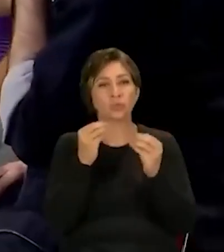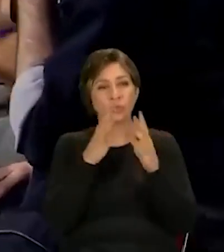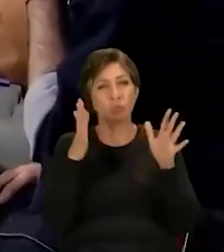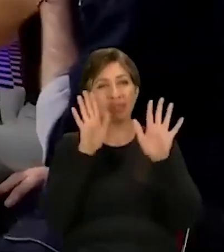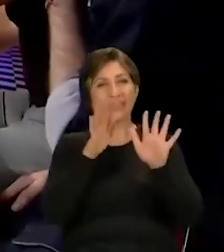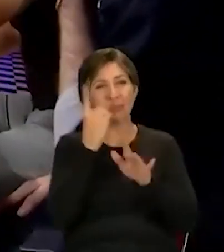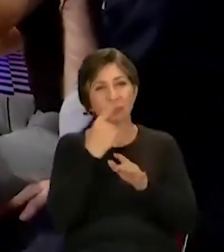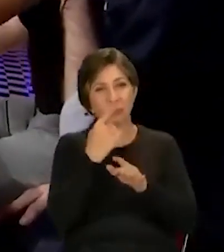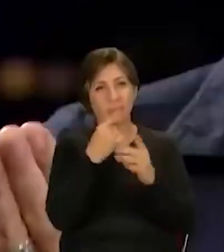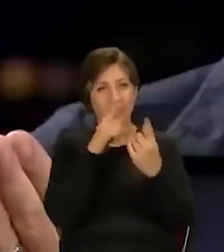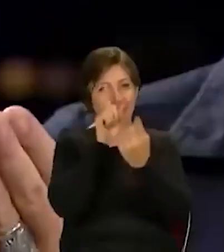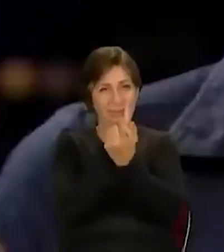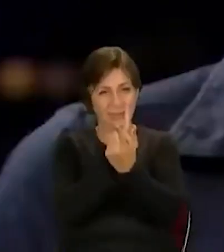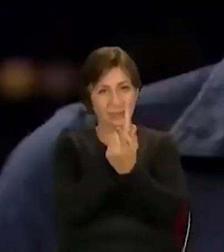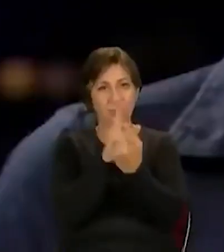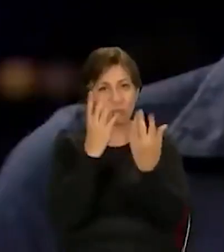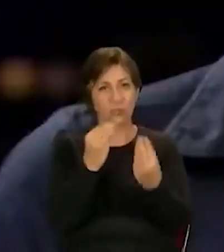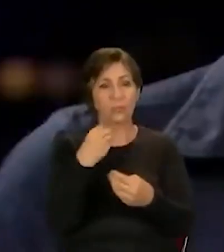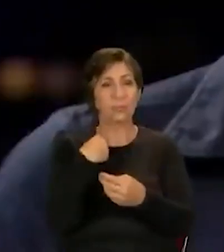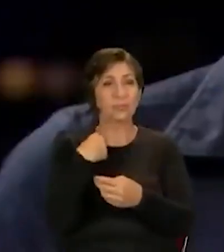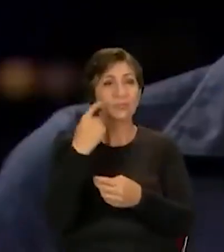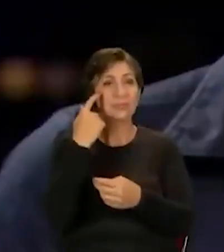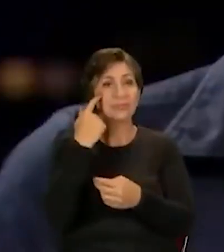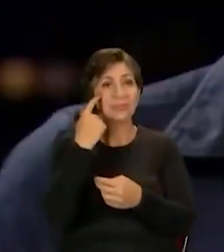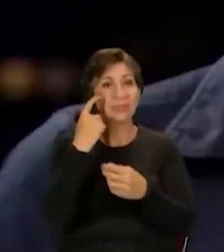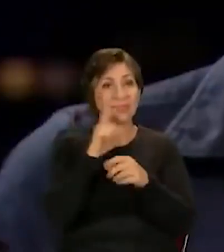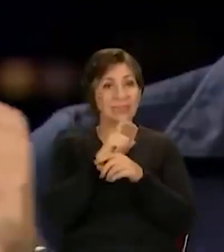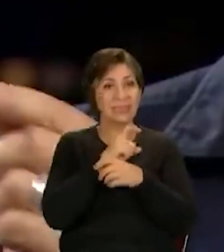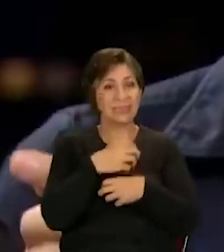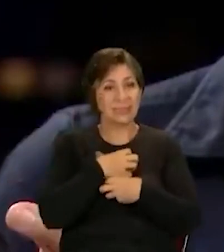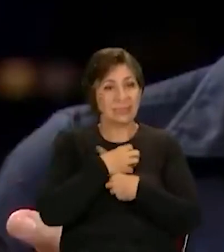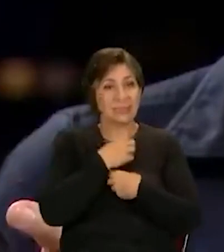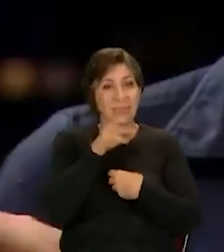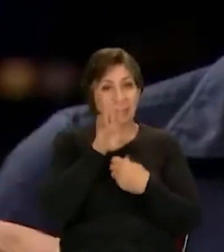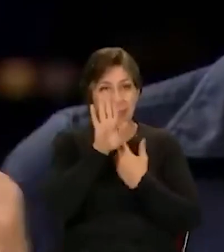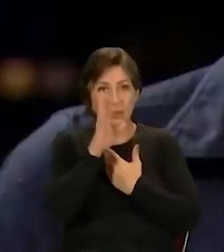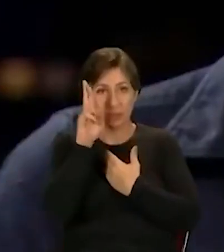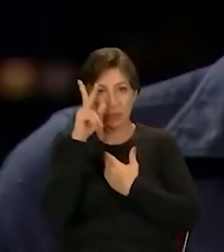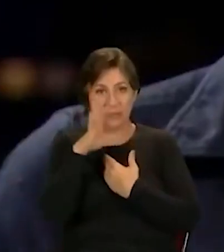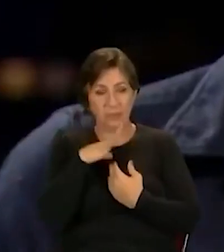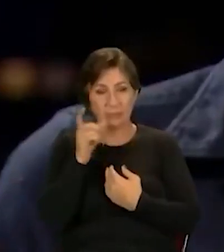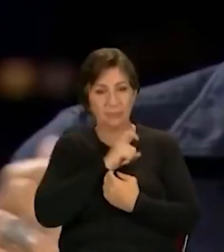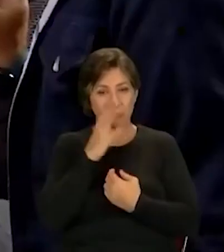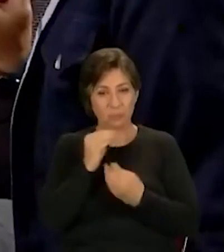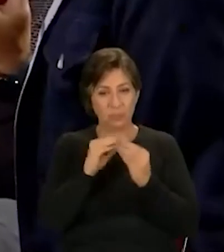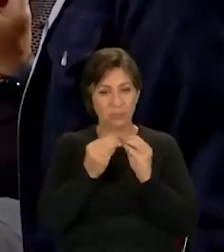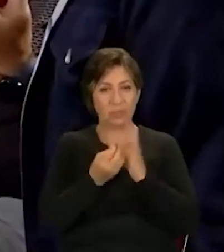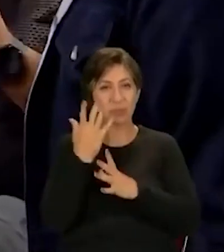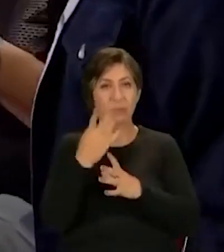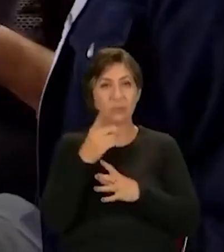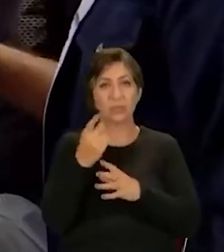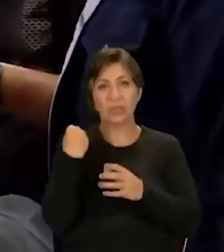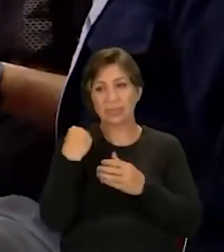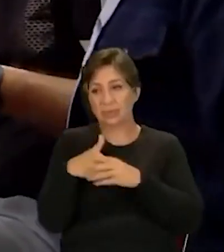destekleyen bir şey söyleyeyim. Böyle karşı karşıya geliyoruz ya, beynimizin stres sistemi aktive oluyor. Çünkü karşında tanımadığım bir adam var, pot kırarsan problem çıkar. Mesela bu